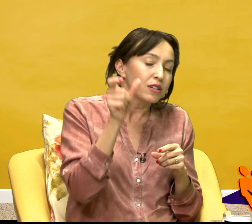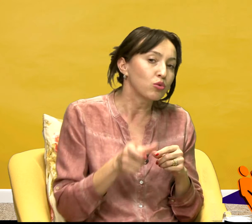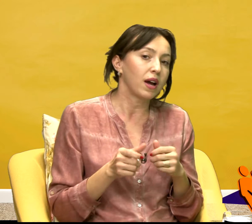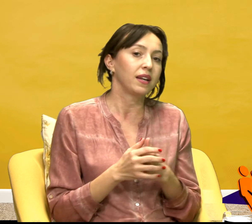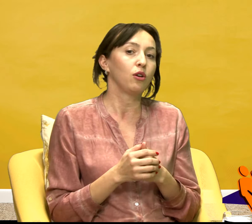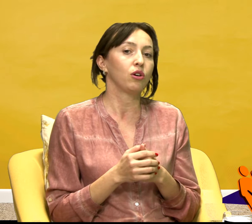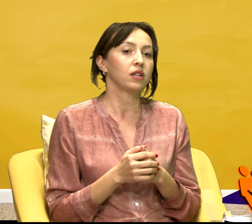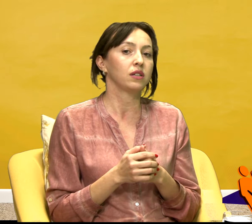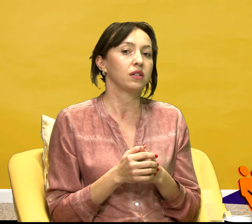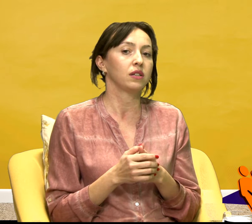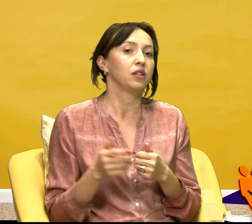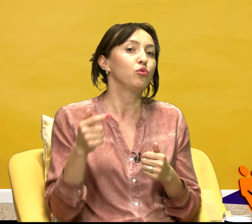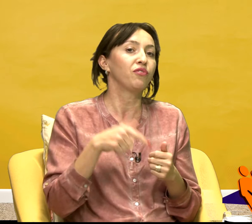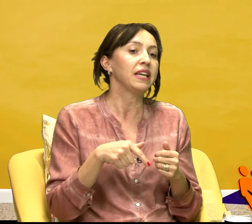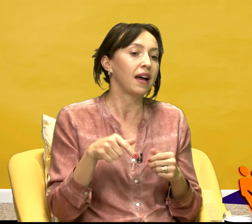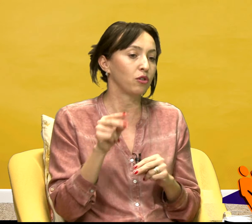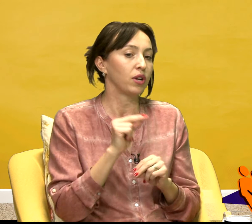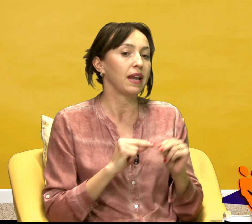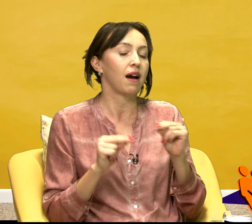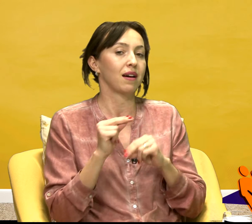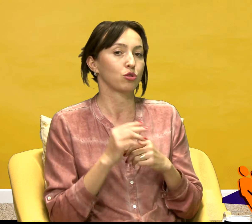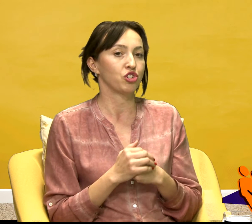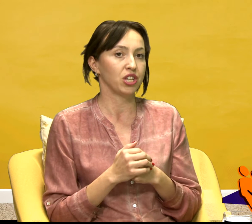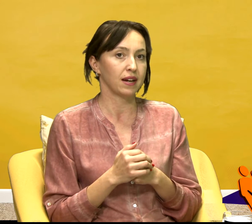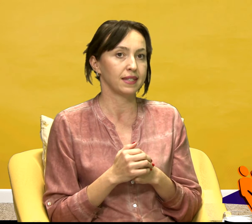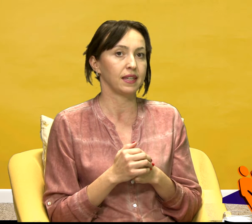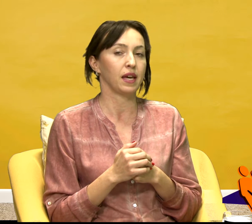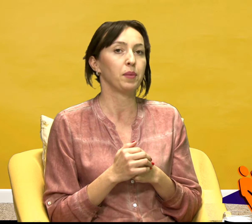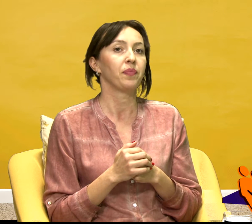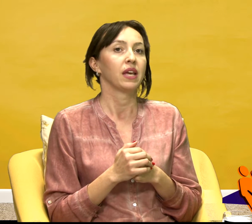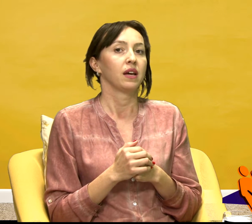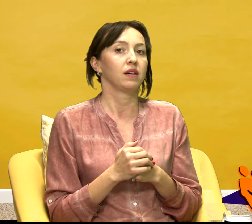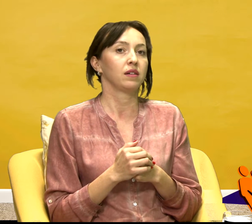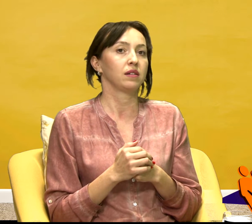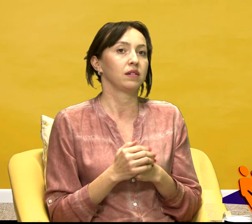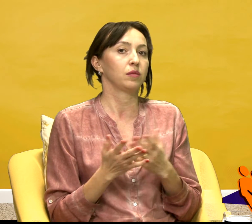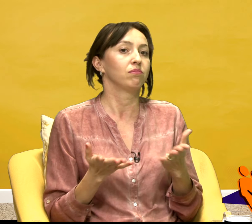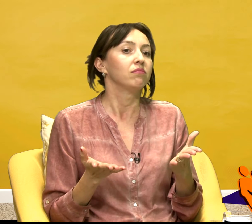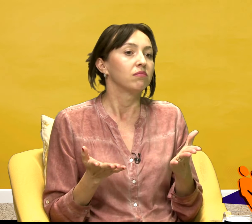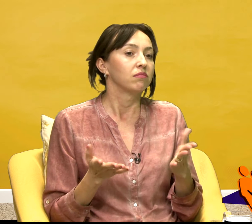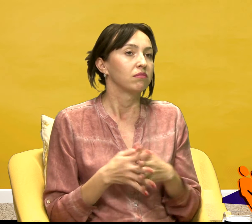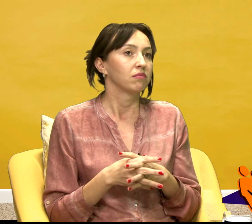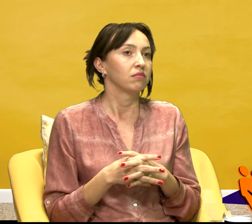Restul persoanelor nu vin la noi la asociație,